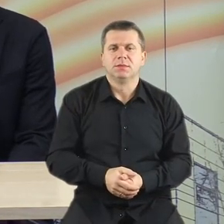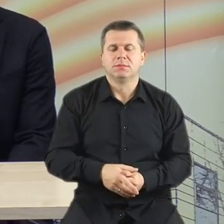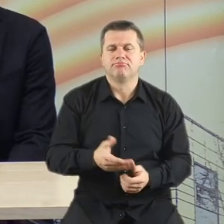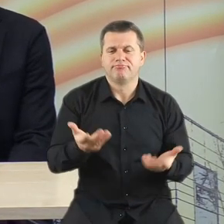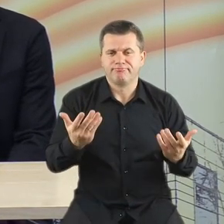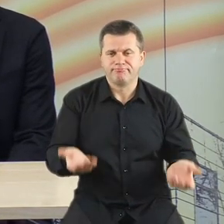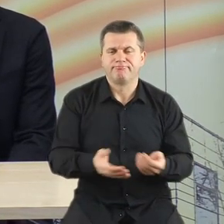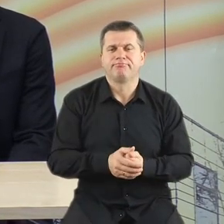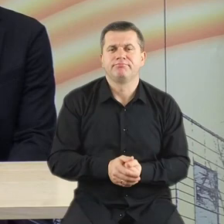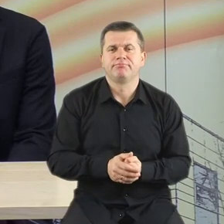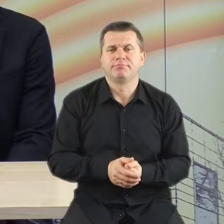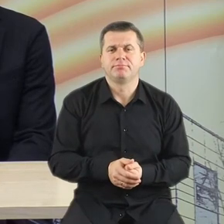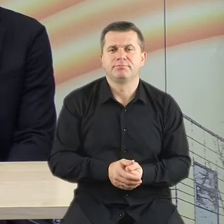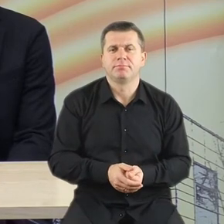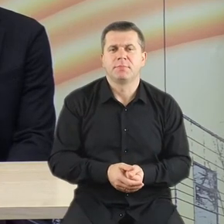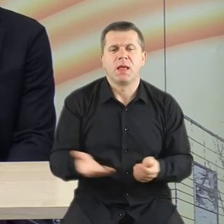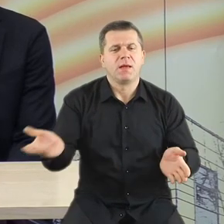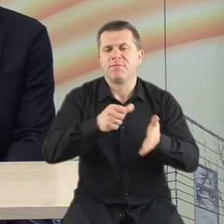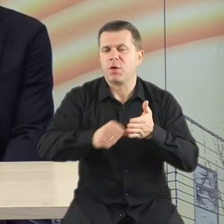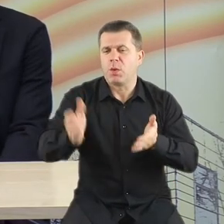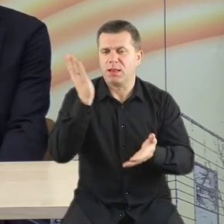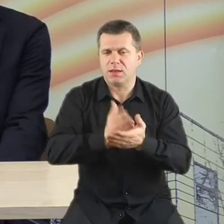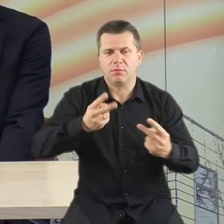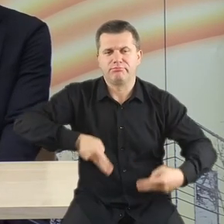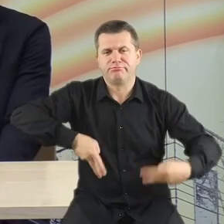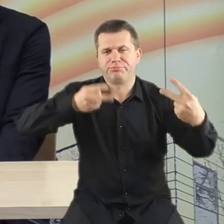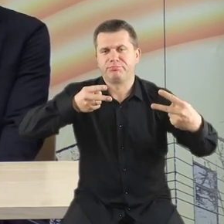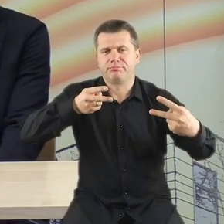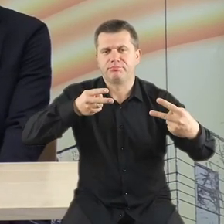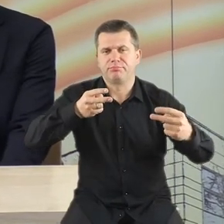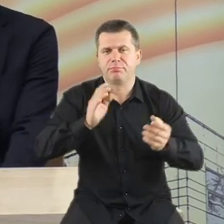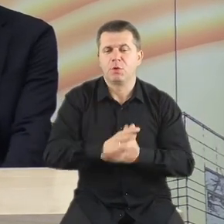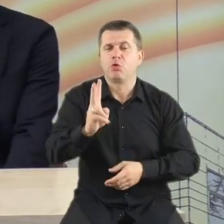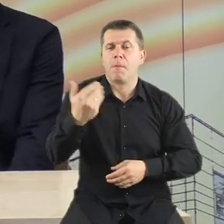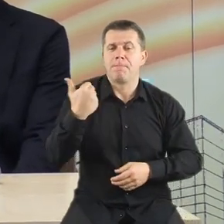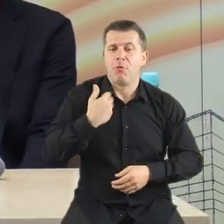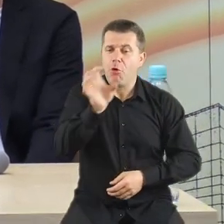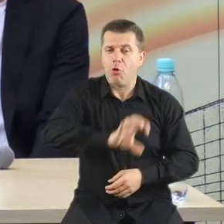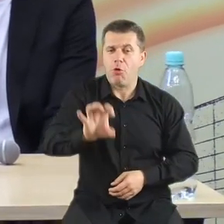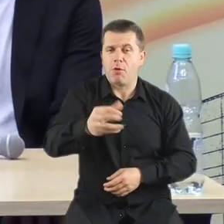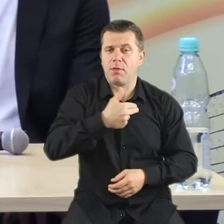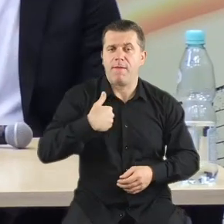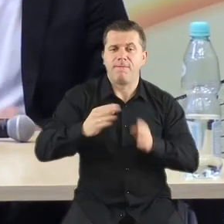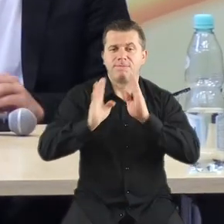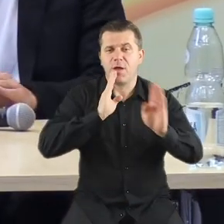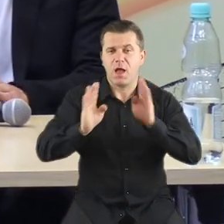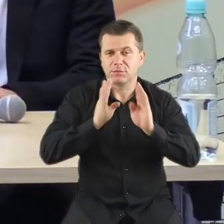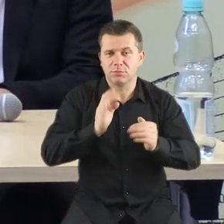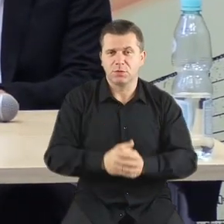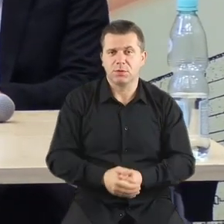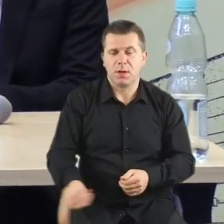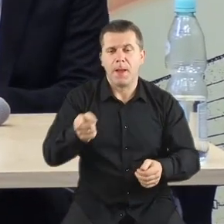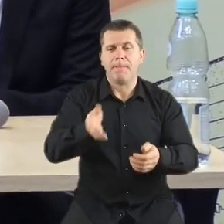względów pandemicznych, wyłącznie w formie online. Ci, którzy śledzili naszego Facebooka, nasz